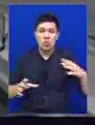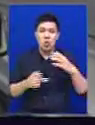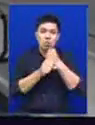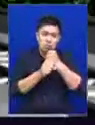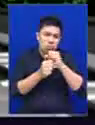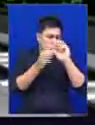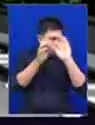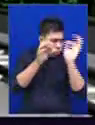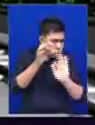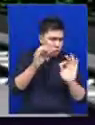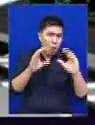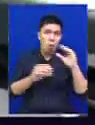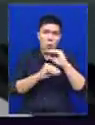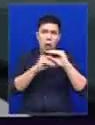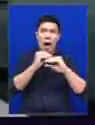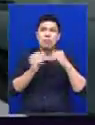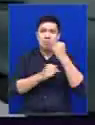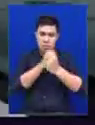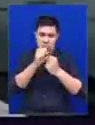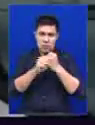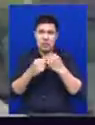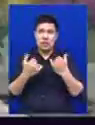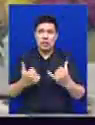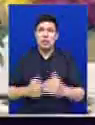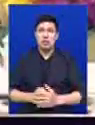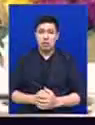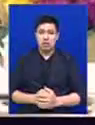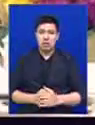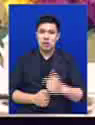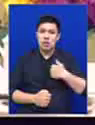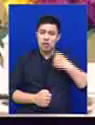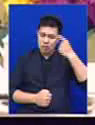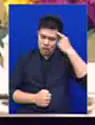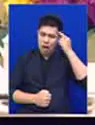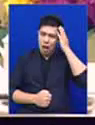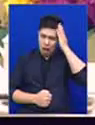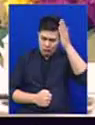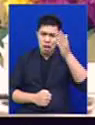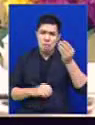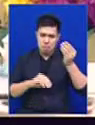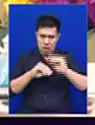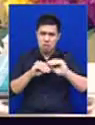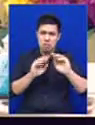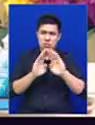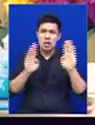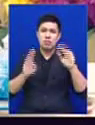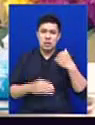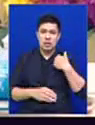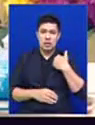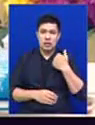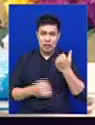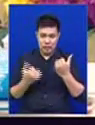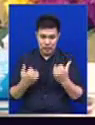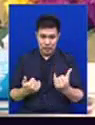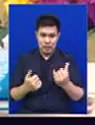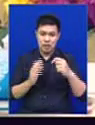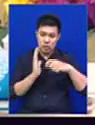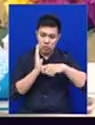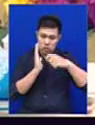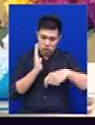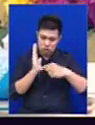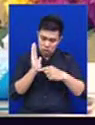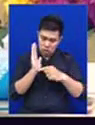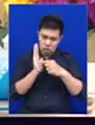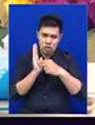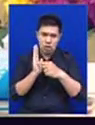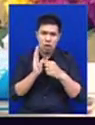ละเอียดโครงการภายในปีนี ้แล้วผมว่าอนาคตจะมันเกิดแน่นอนไม่ต้องกลัวหรอกจากนี้ไปโคราชเดี๋ยวมันก็ล